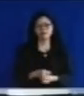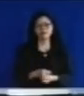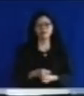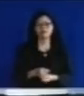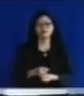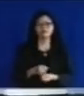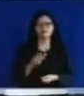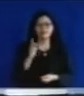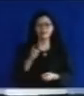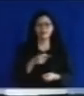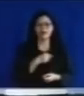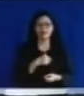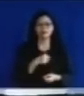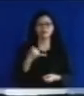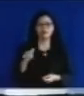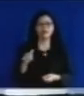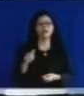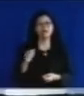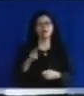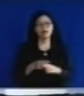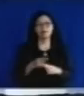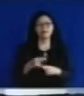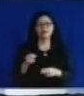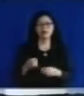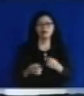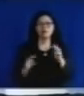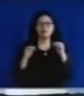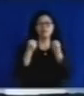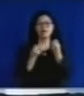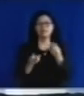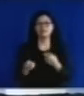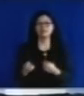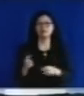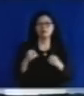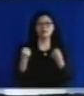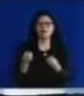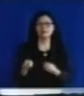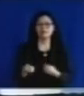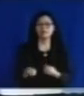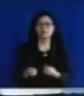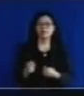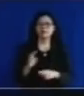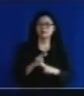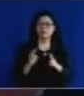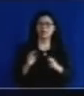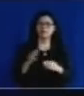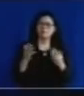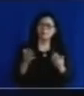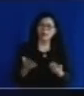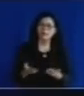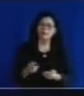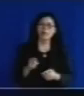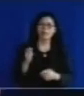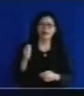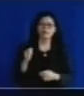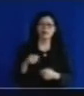sangat perhatikan yang namanya masyarakat kecil. Tentunya masyarakat kecil tidak akan pernah dibebani dengan tarif